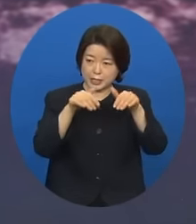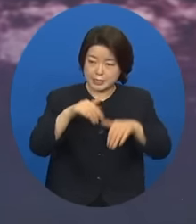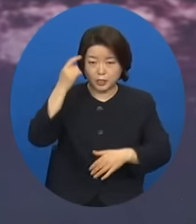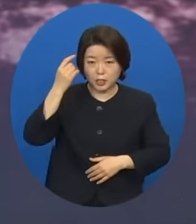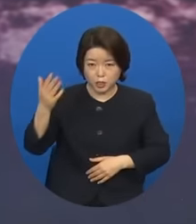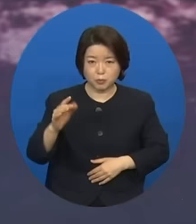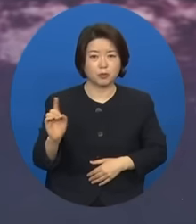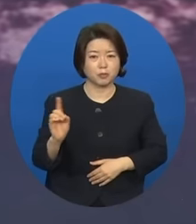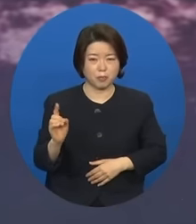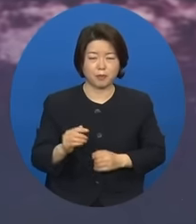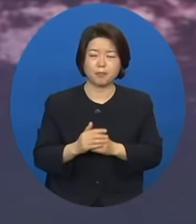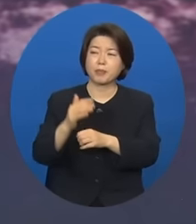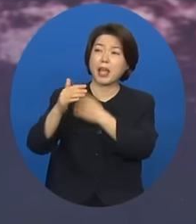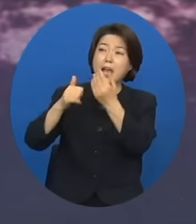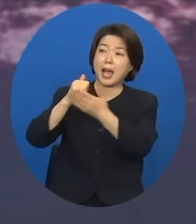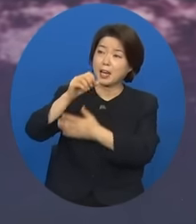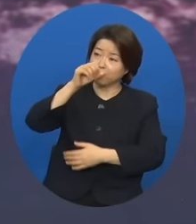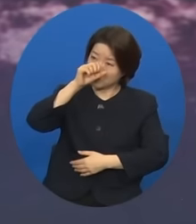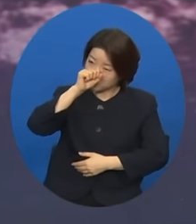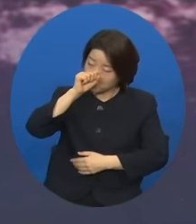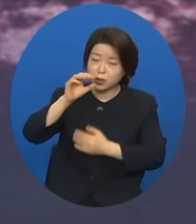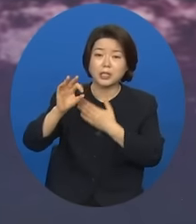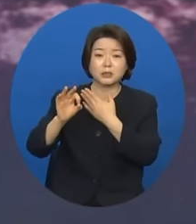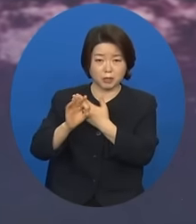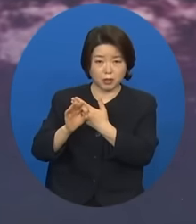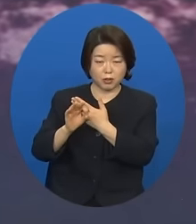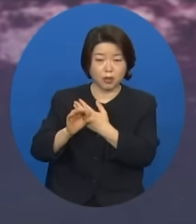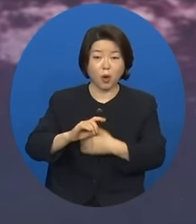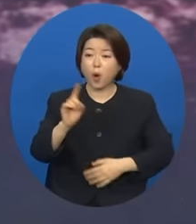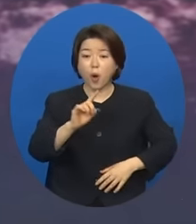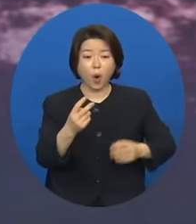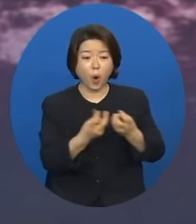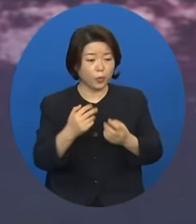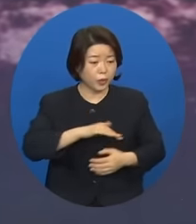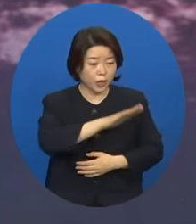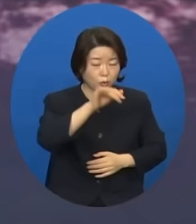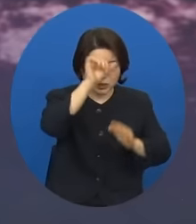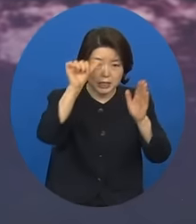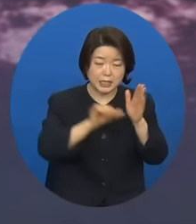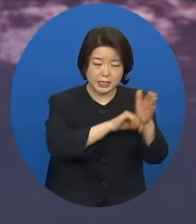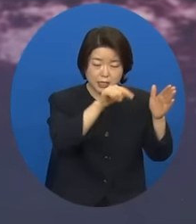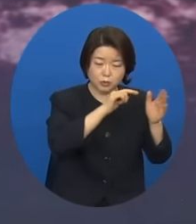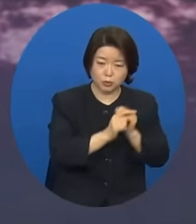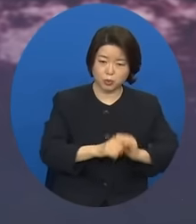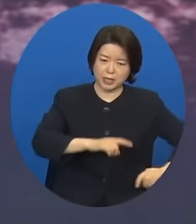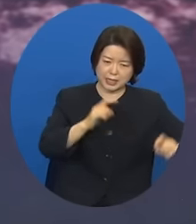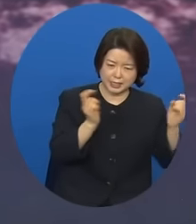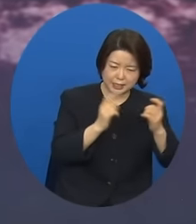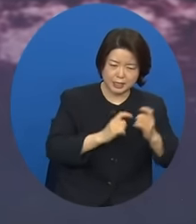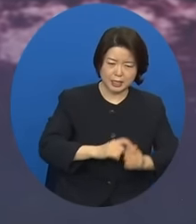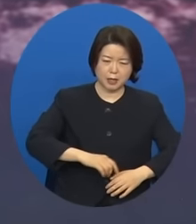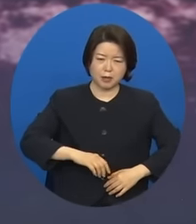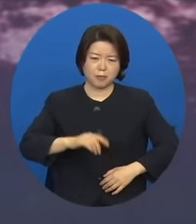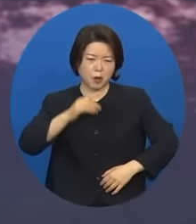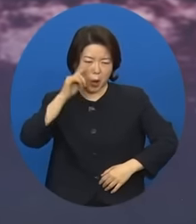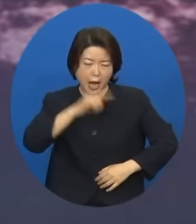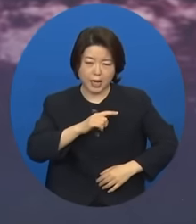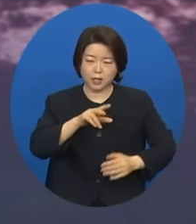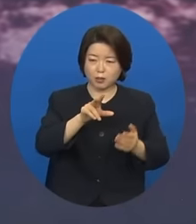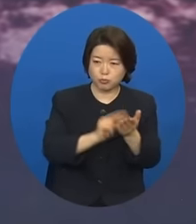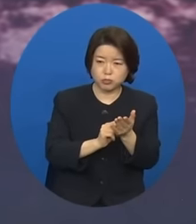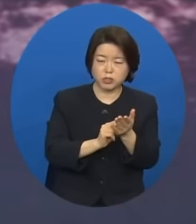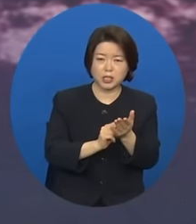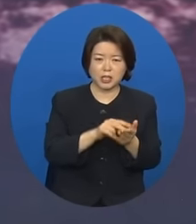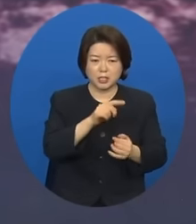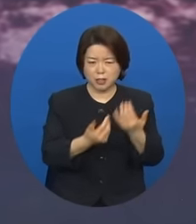바로 이런 것이었습니다 하나님이 선하시다 하면서 어떻게 우리의 인생에 다툼과 싸움과 고통과 악의 문제가 존재하질 수